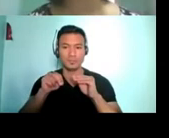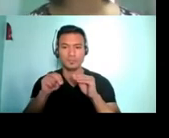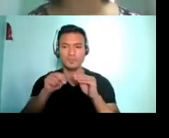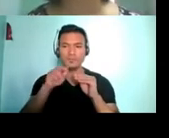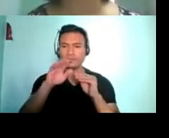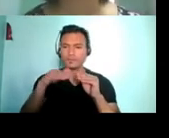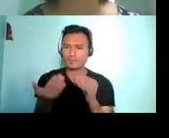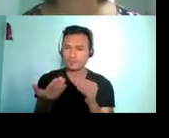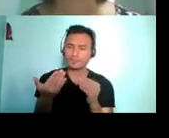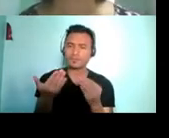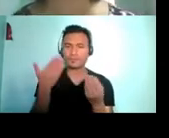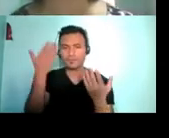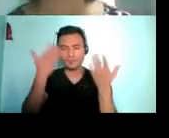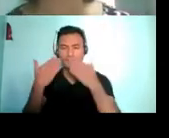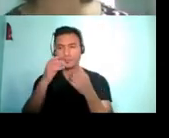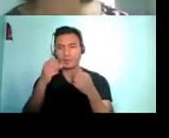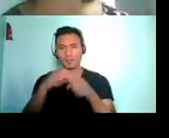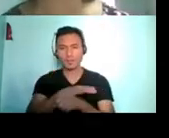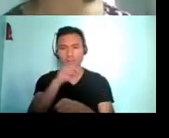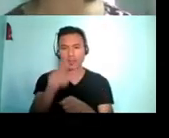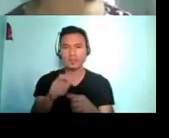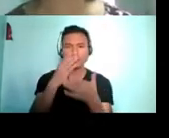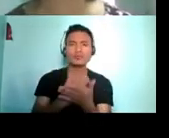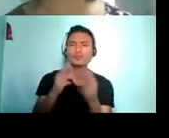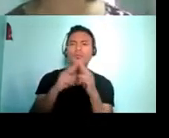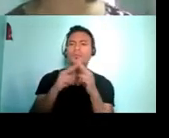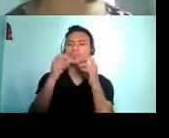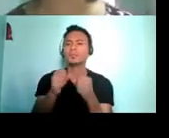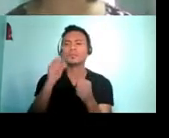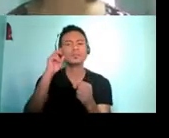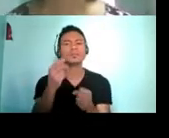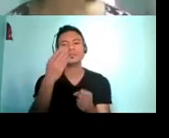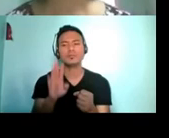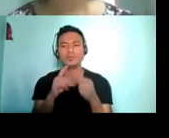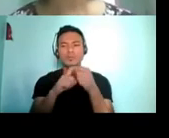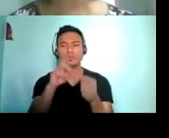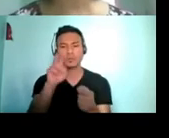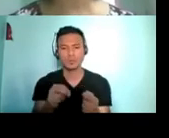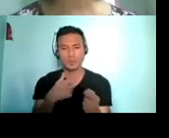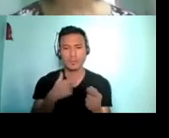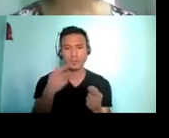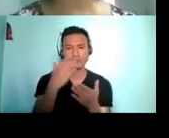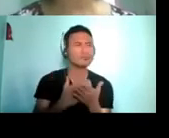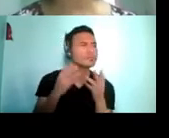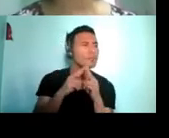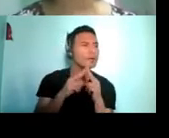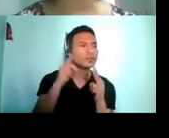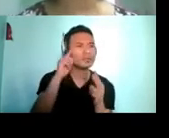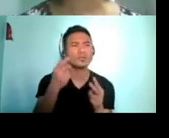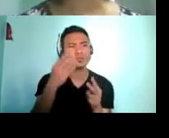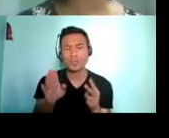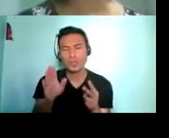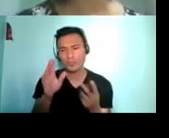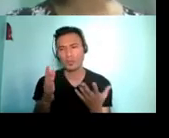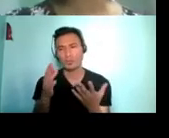त्यसपछि आएर हिंसा प्रभावित व्यक्तिलाई कसरी सम्पर्कमा बस्दा सजिलो हुन्छ भनेर सोध्ने। हामीलाई कसरी सम्पर्क गर्दा सजिलो हुन्छ होइन कि,